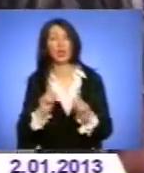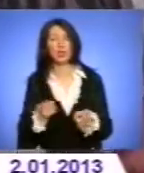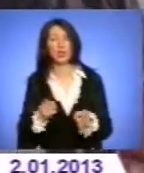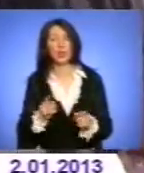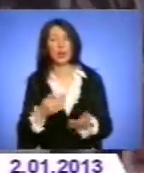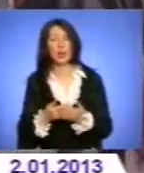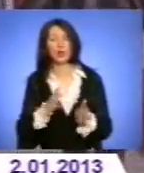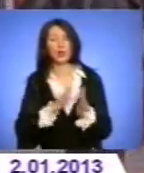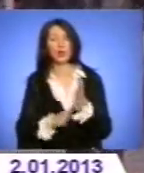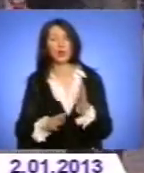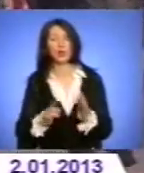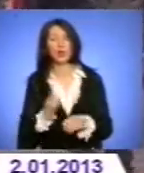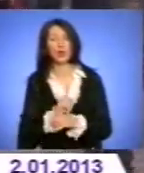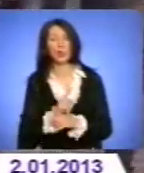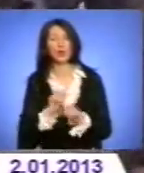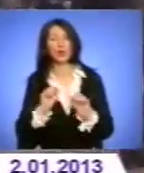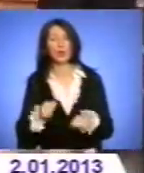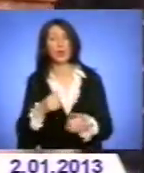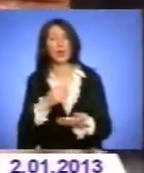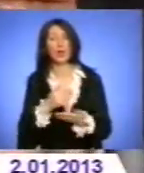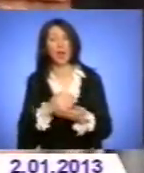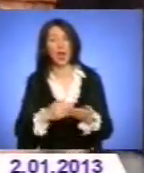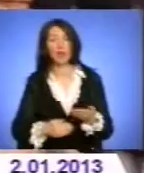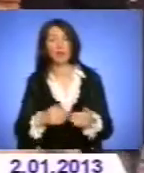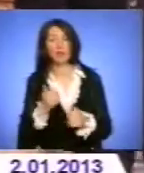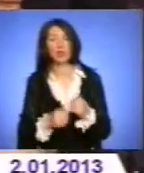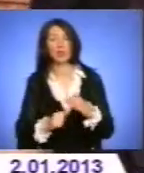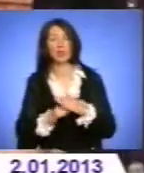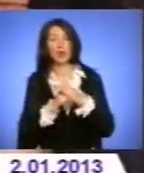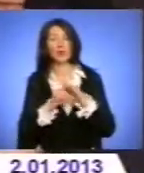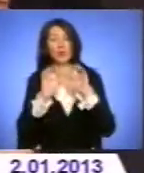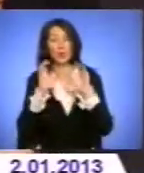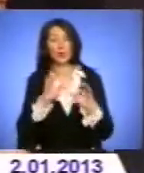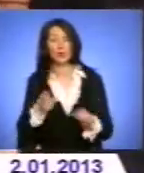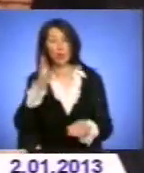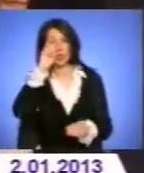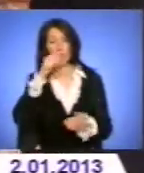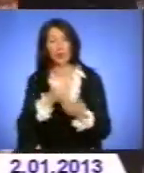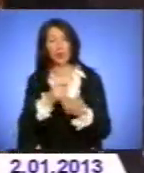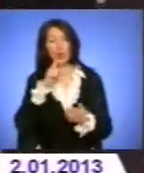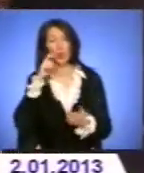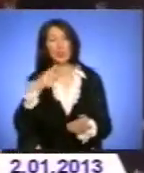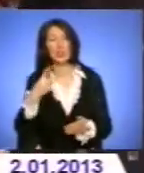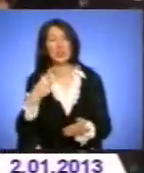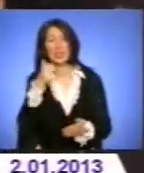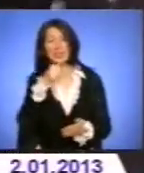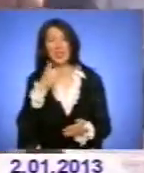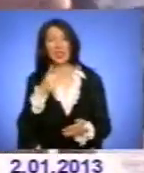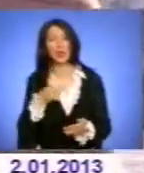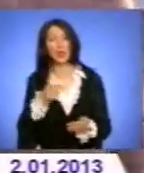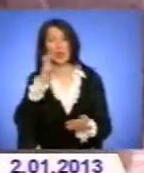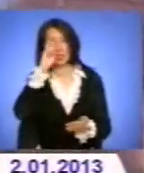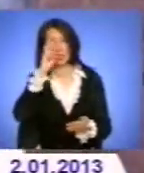90 нормативно-правових актів. Серед базових законів – про державний бюджет України на 2013 рік, про